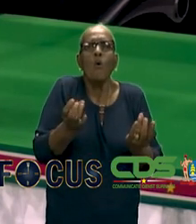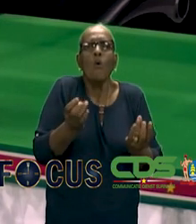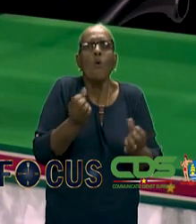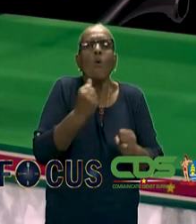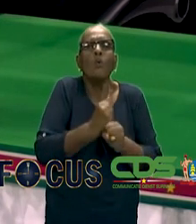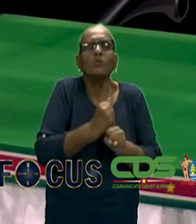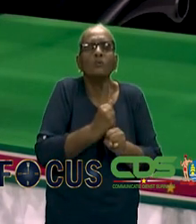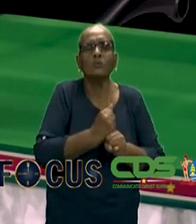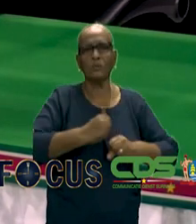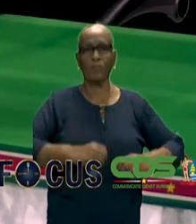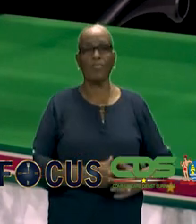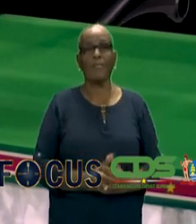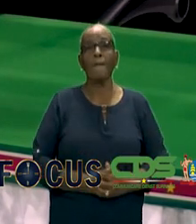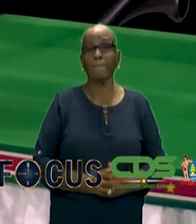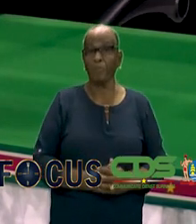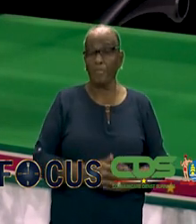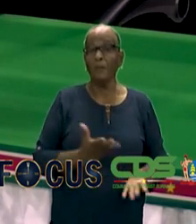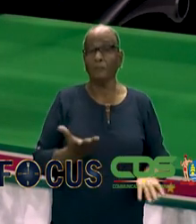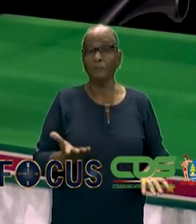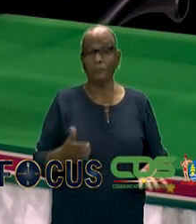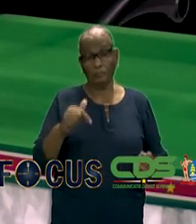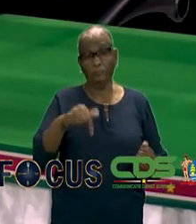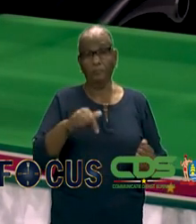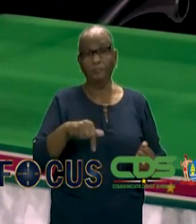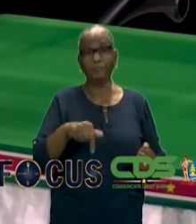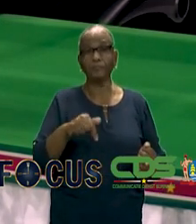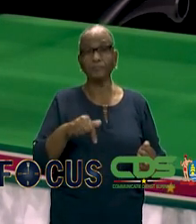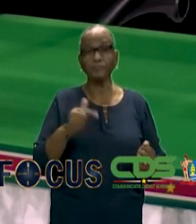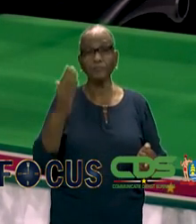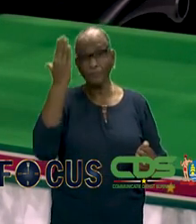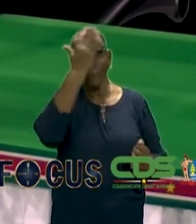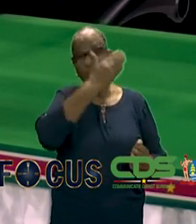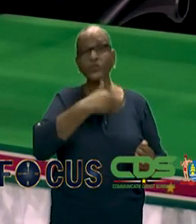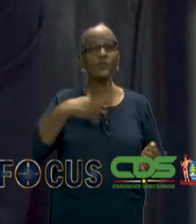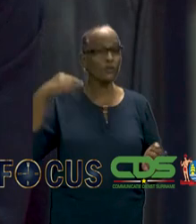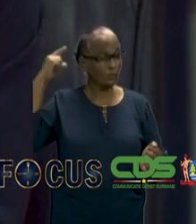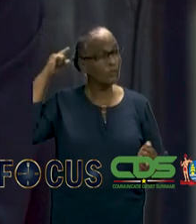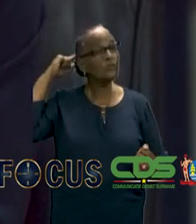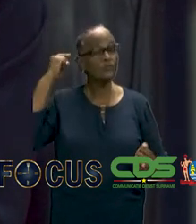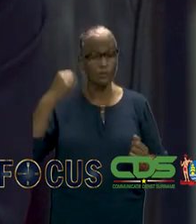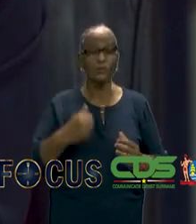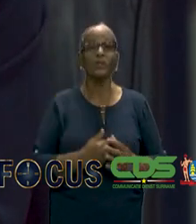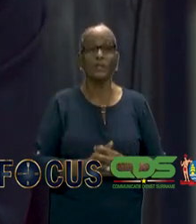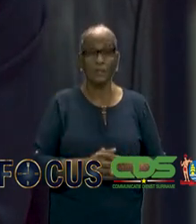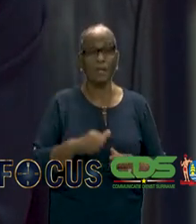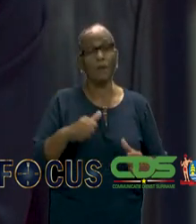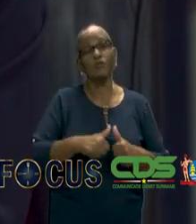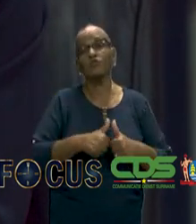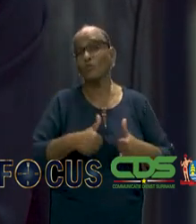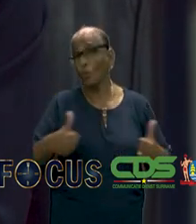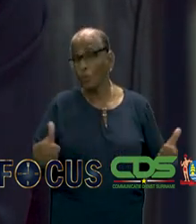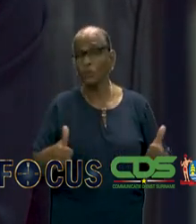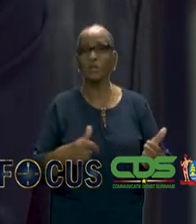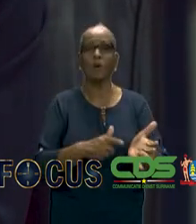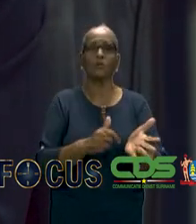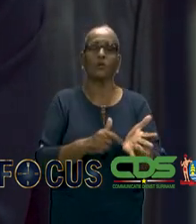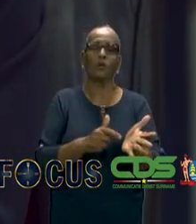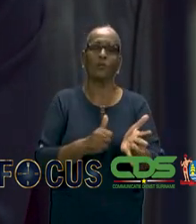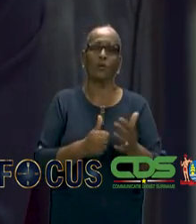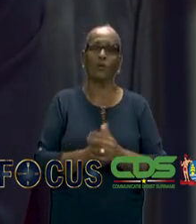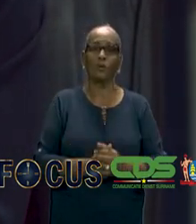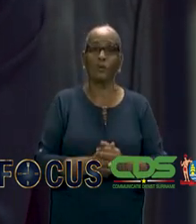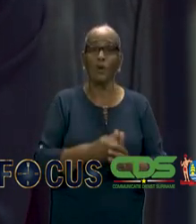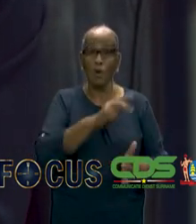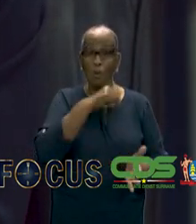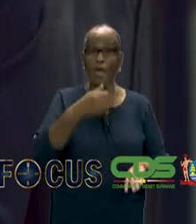van zorgbekostigingsmodellen, welke op dit moment voor Suriname heel erg nuttig is geweest. En er is afgesproken dat wij voor